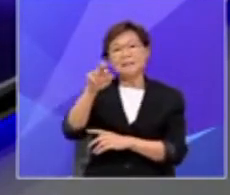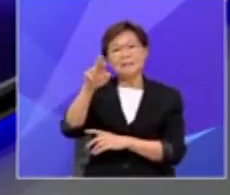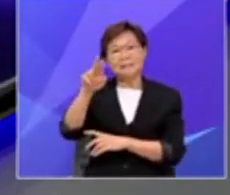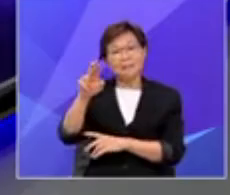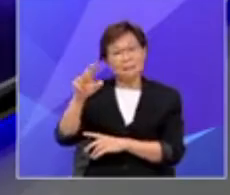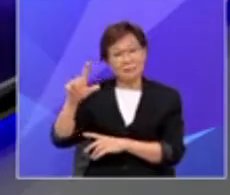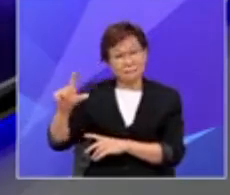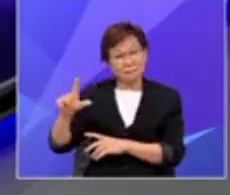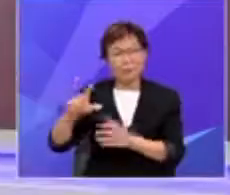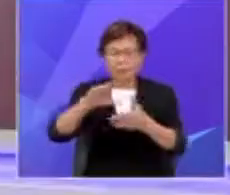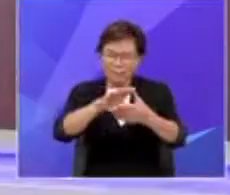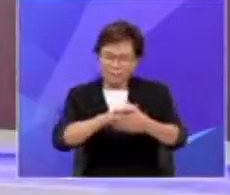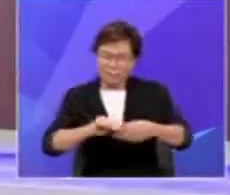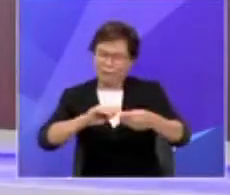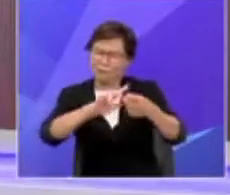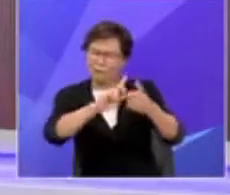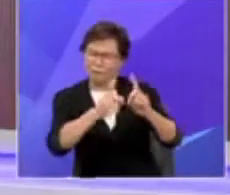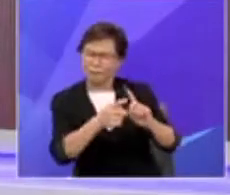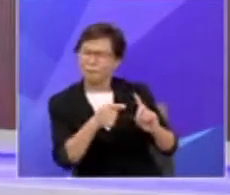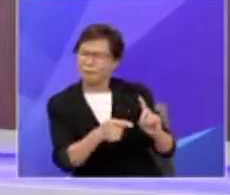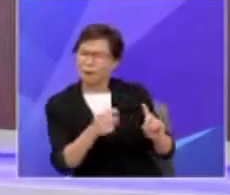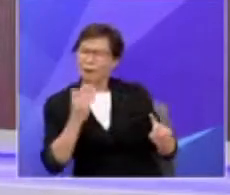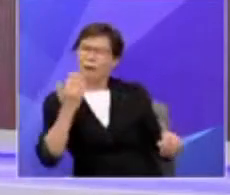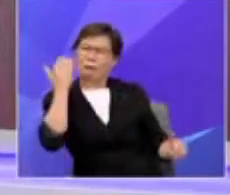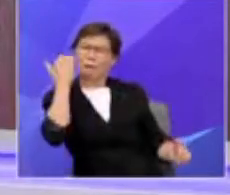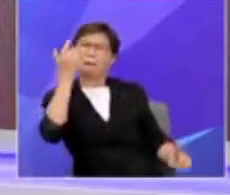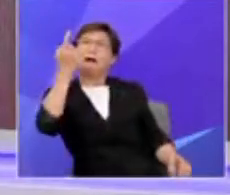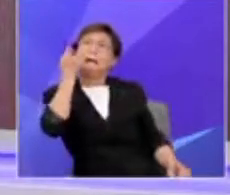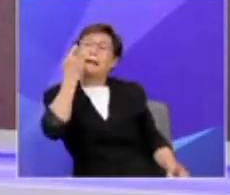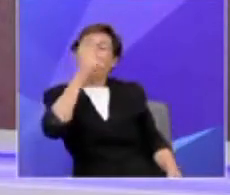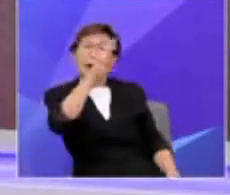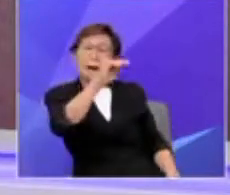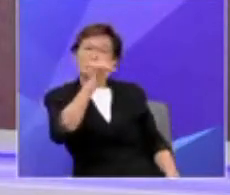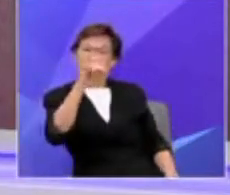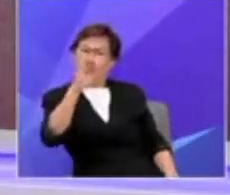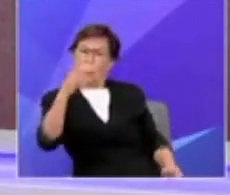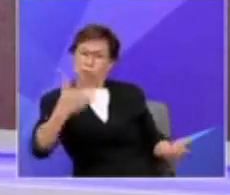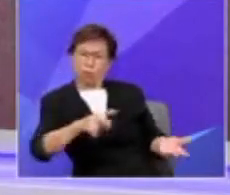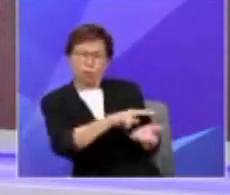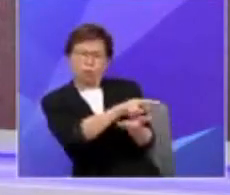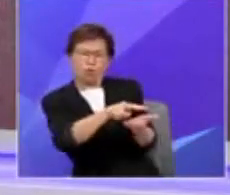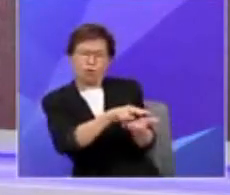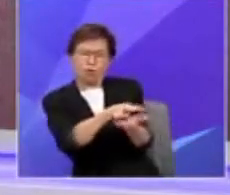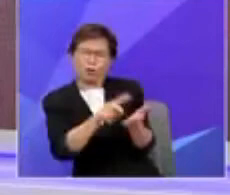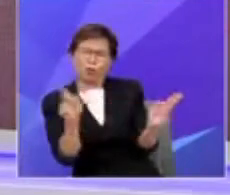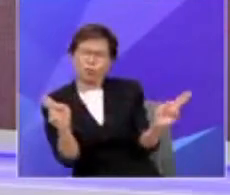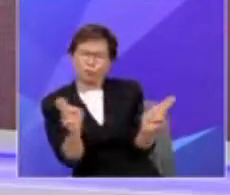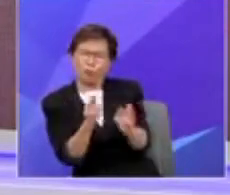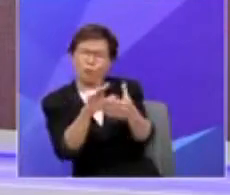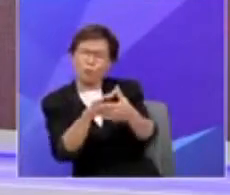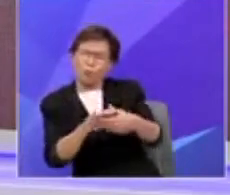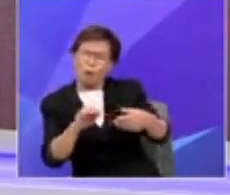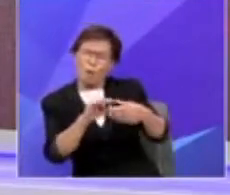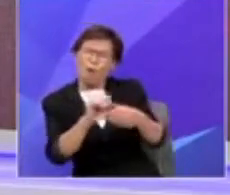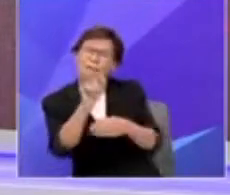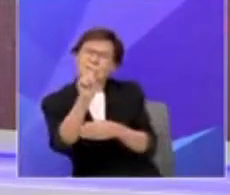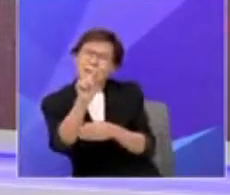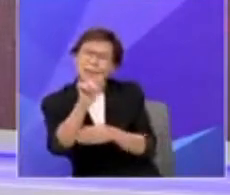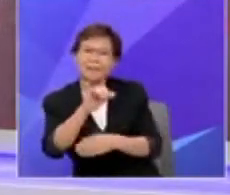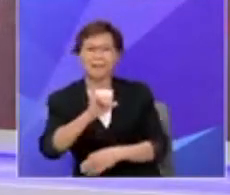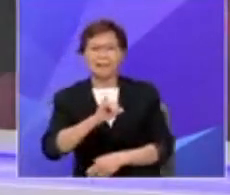nitrite digital merah walaupun tadi emdek ada the dia punya video pendek bercerita sedikit tentang